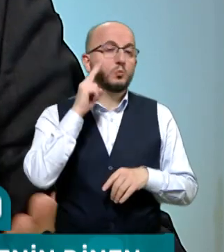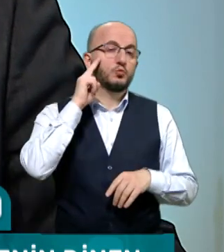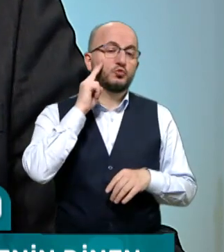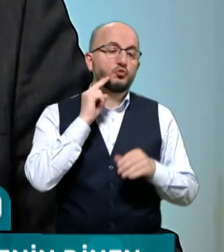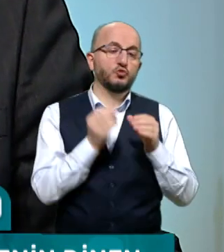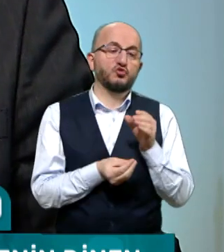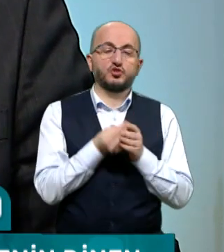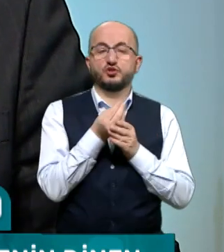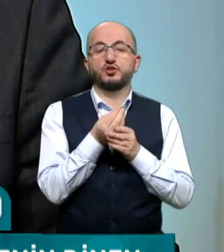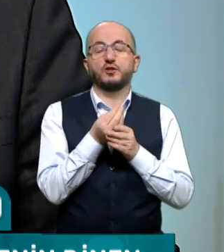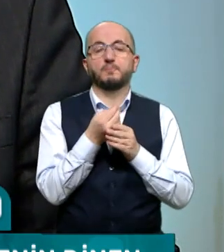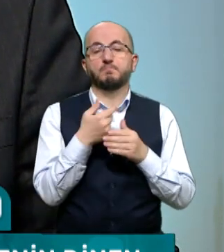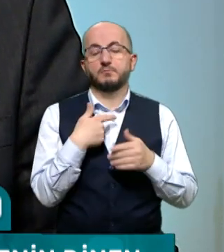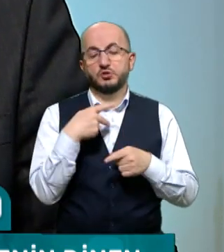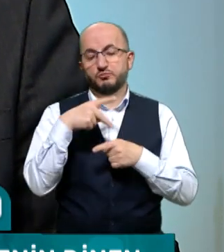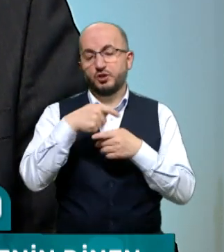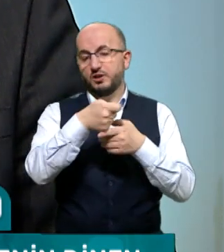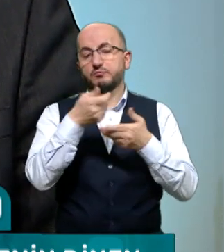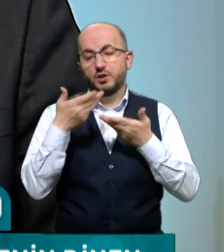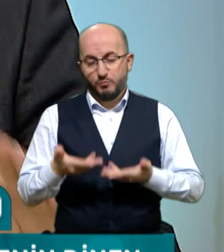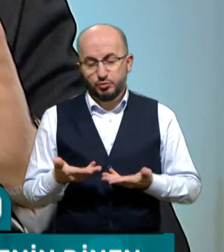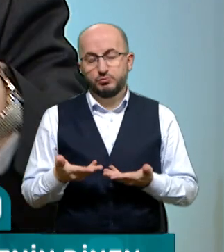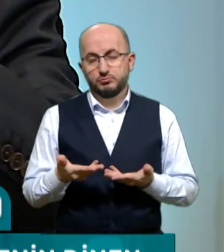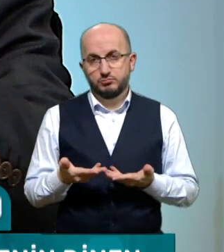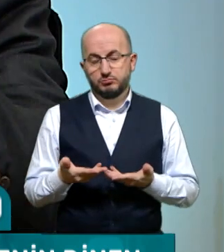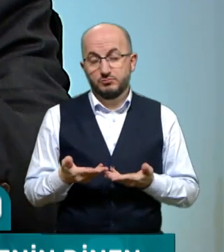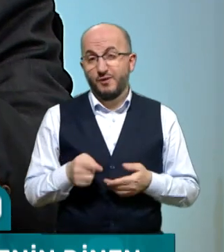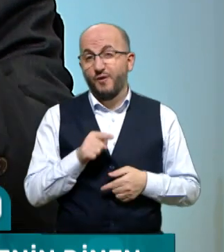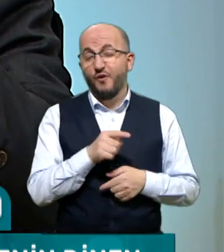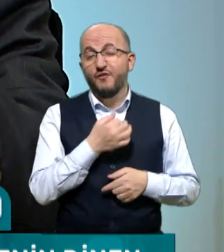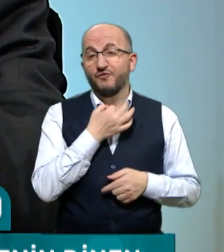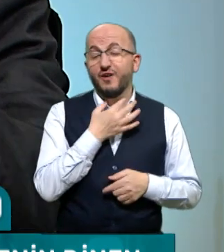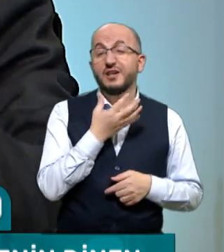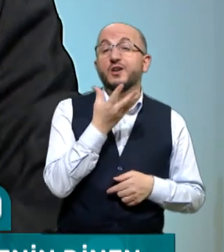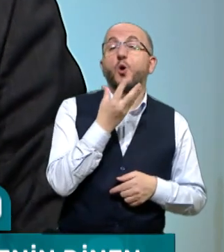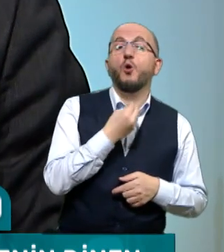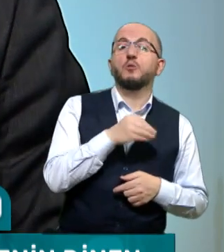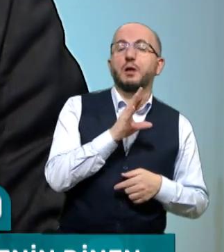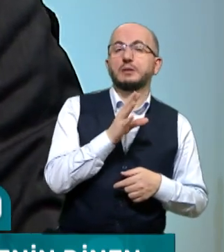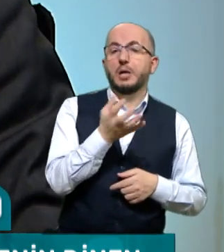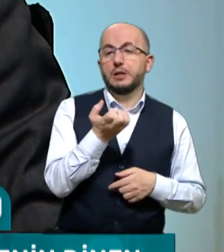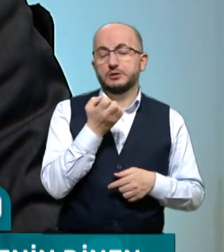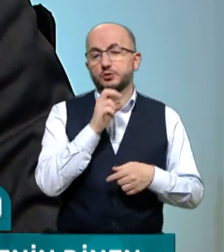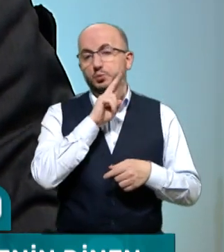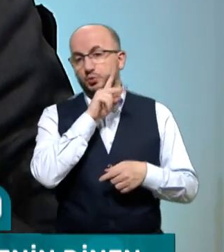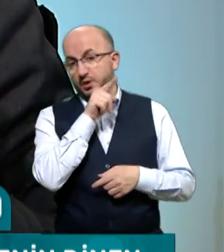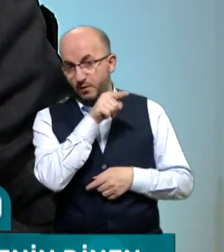Bizim zekatımız nedir? Geçerlidir. Ve o da fakir olmadığı halde aldığı için bu zekatı